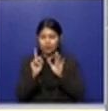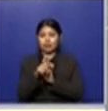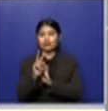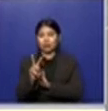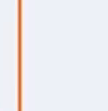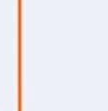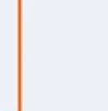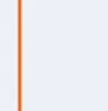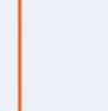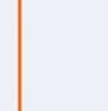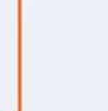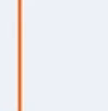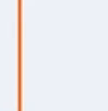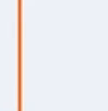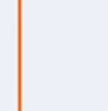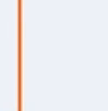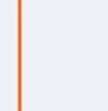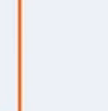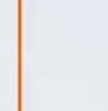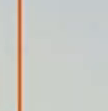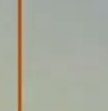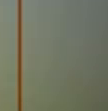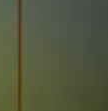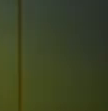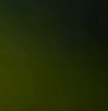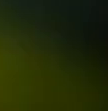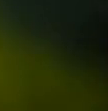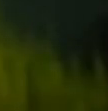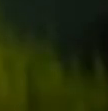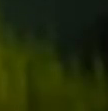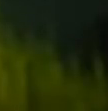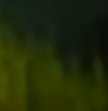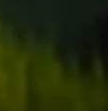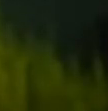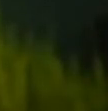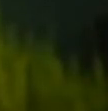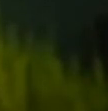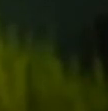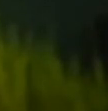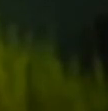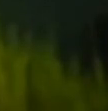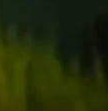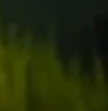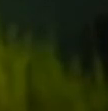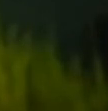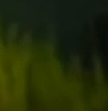ให้เพื่อให้ดูพวกเราด้วยช่วยกันดูว่าอันนี้คืออะไรนะครับ